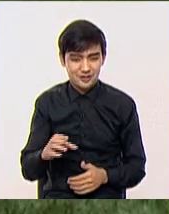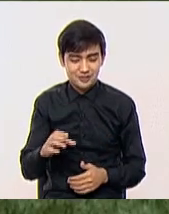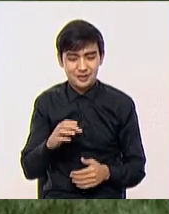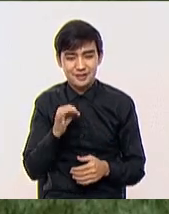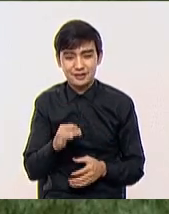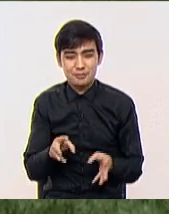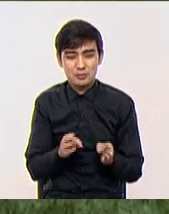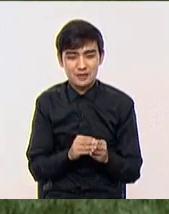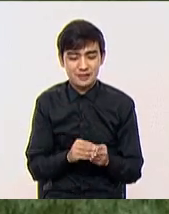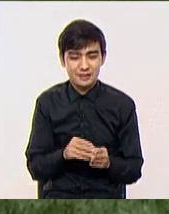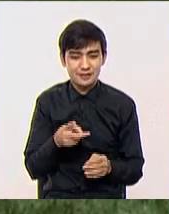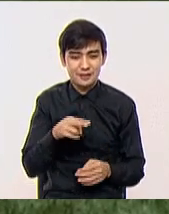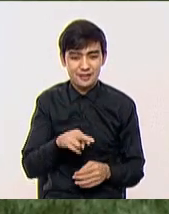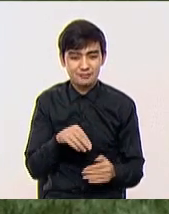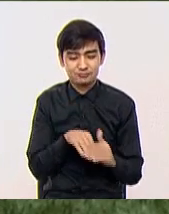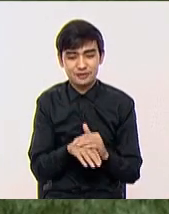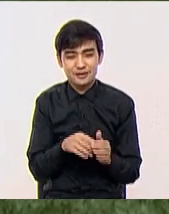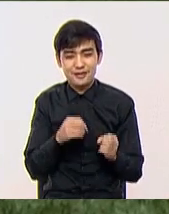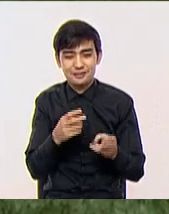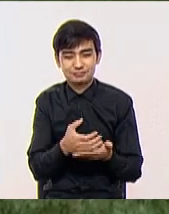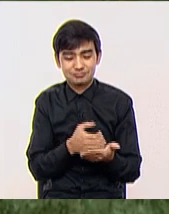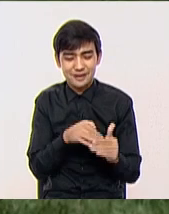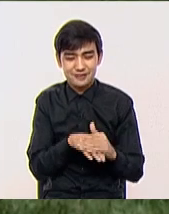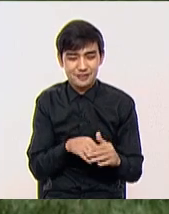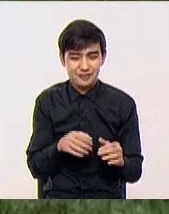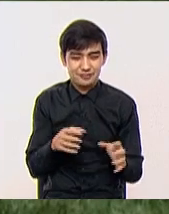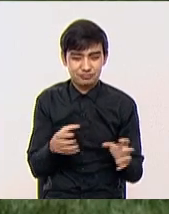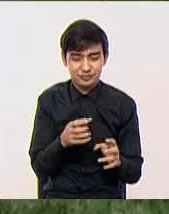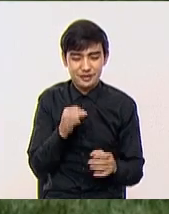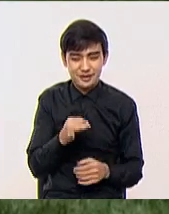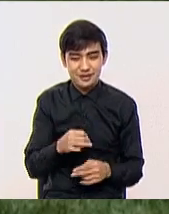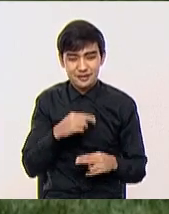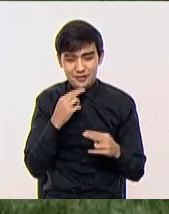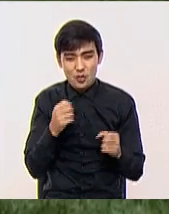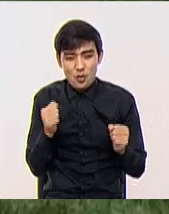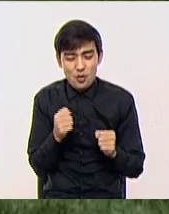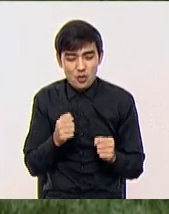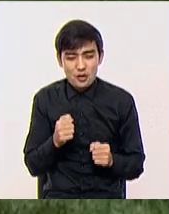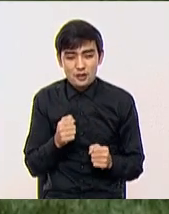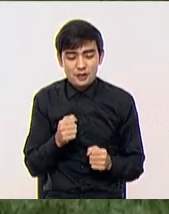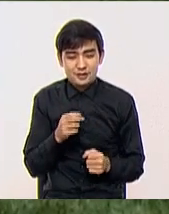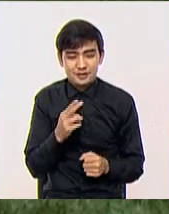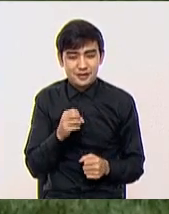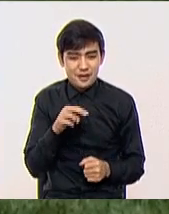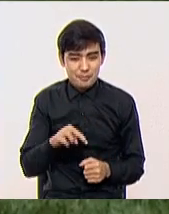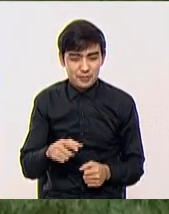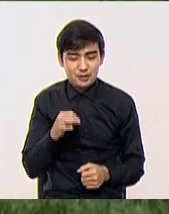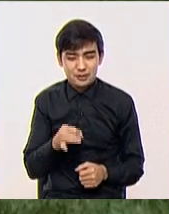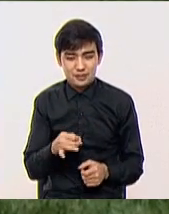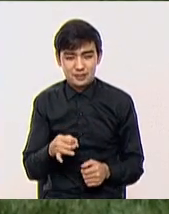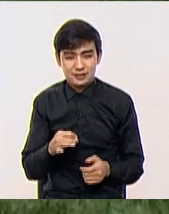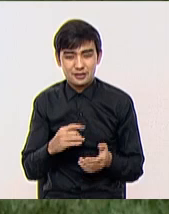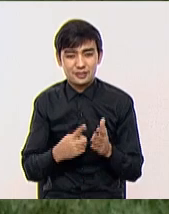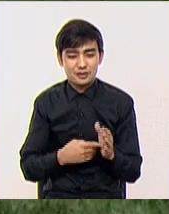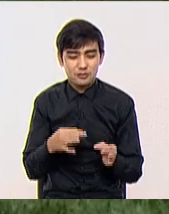для хранения, транспортировки и применения с соблюдением холодовой цепи, то есть